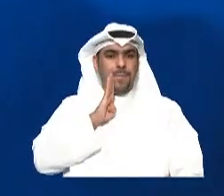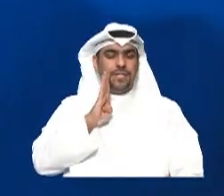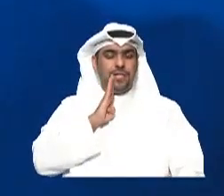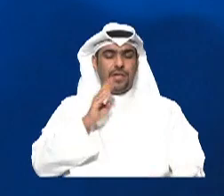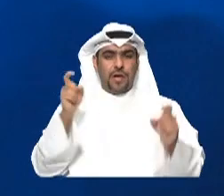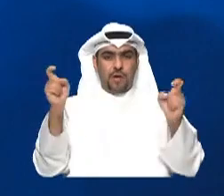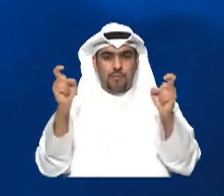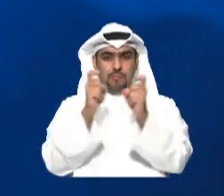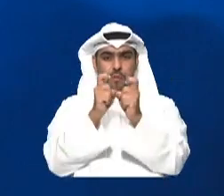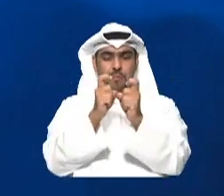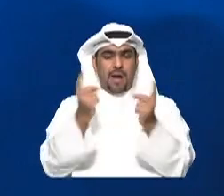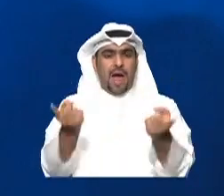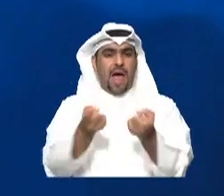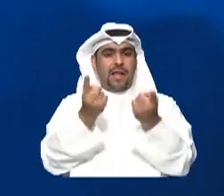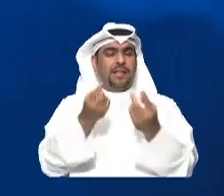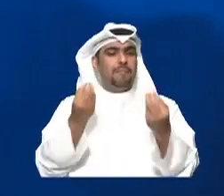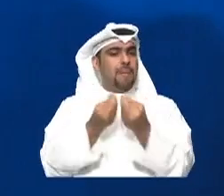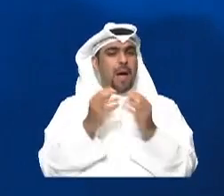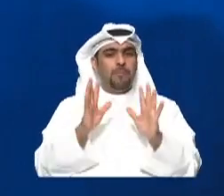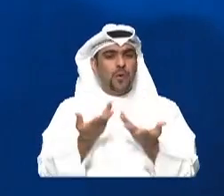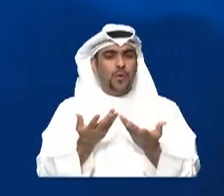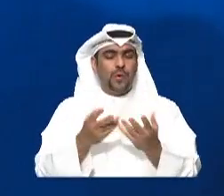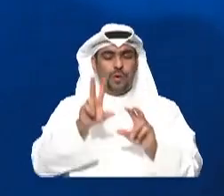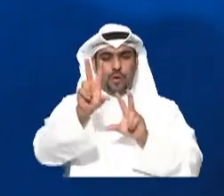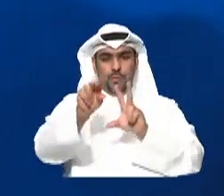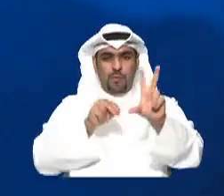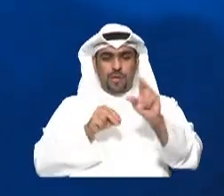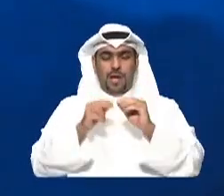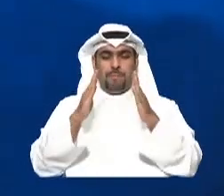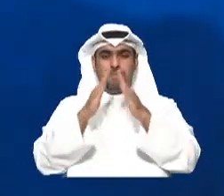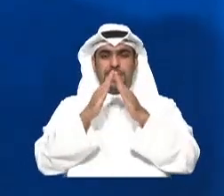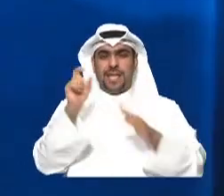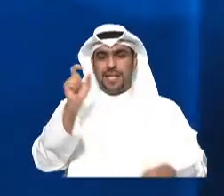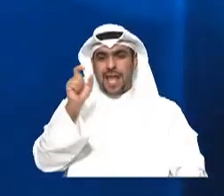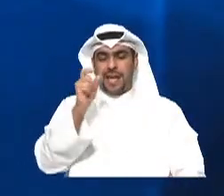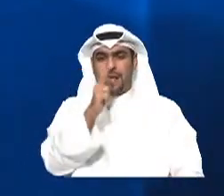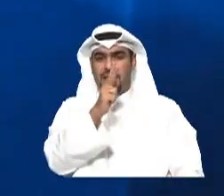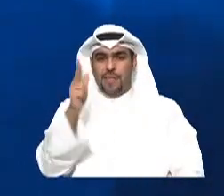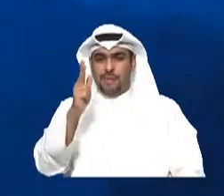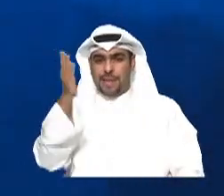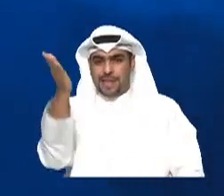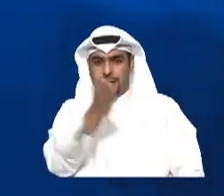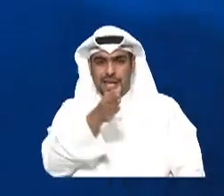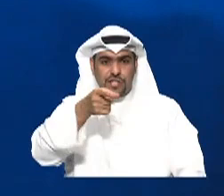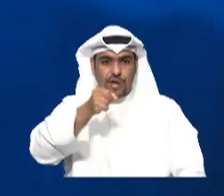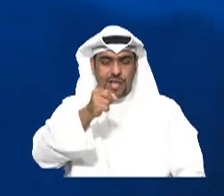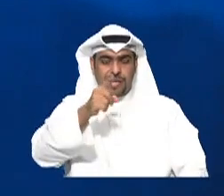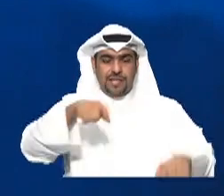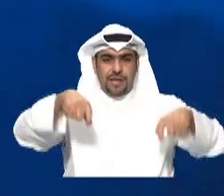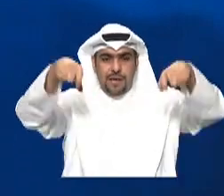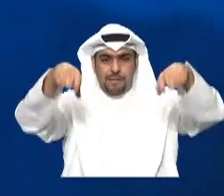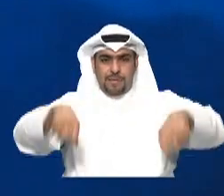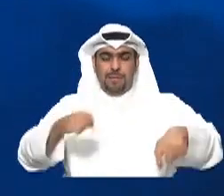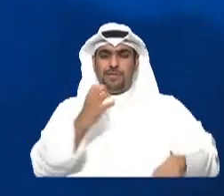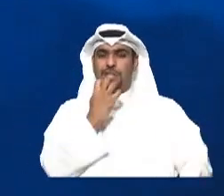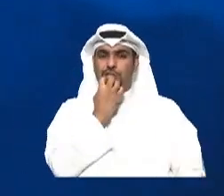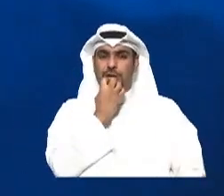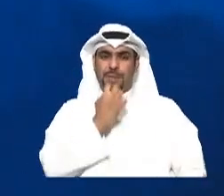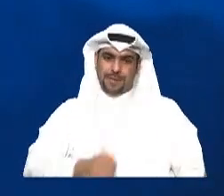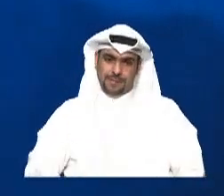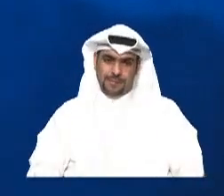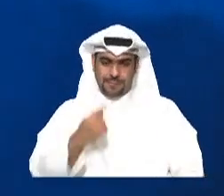دوليه اخيره مع منتخب مصر اليوم الثامن عشر من نوفمبر الجاري على ستاد جابر الاحمد الدولي